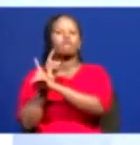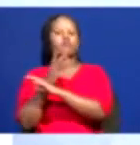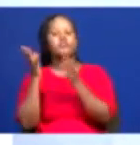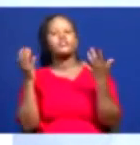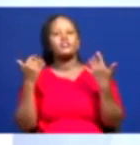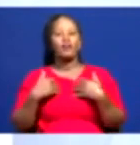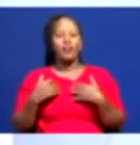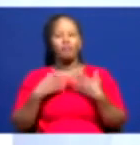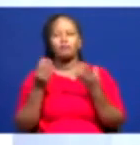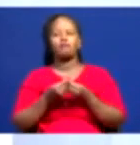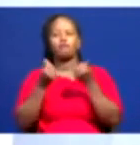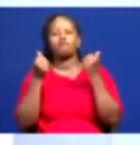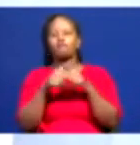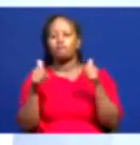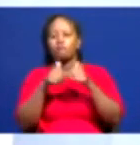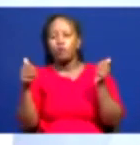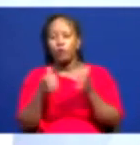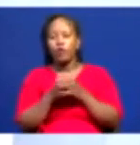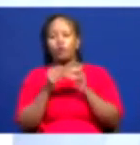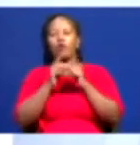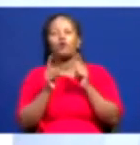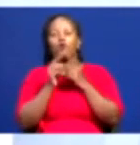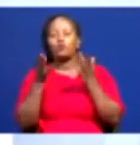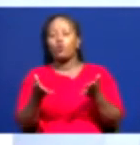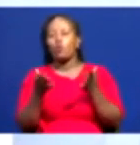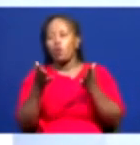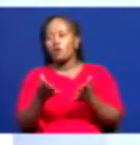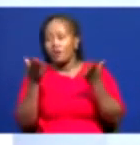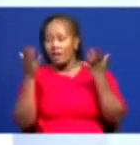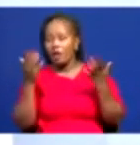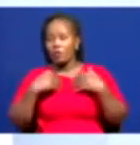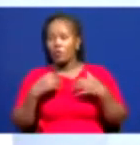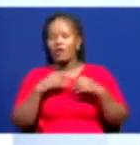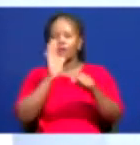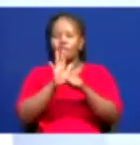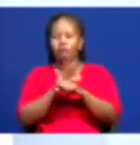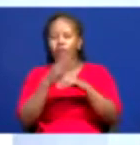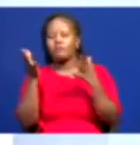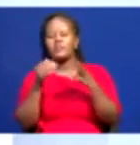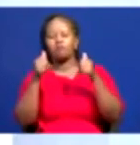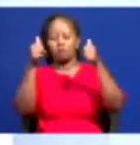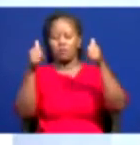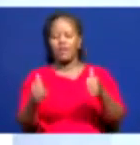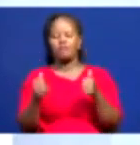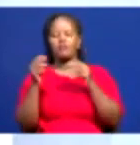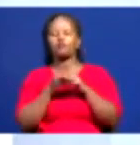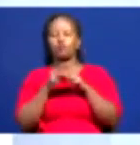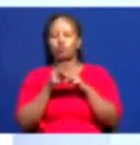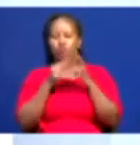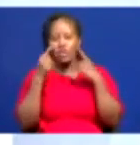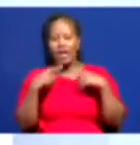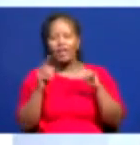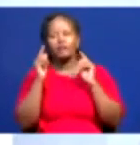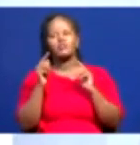worked on. As we are speaking right now, there are going to be contracts, adverts that are going to be issued very soon for